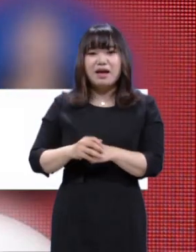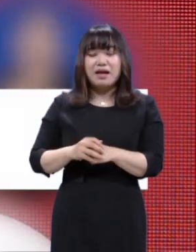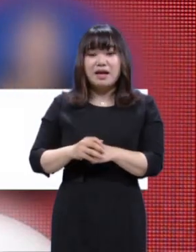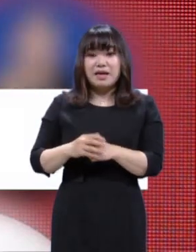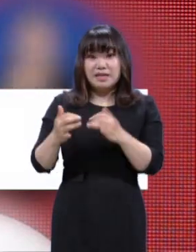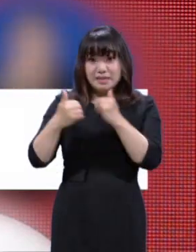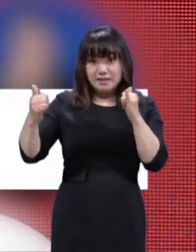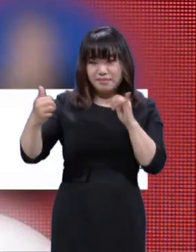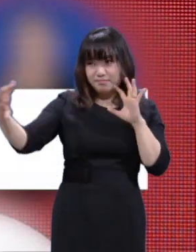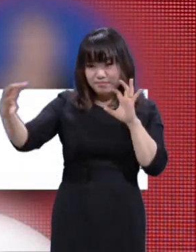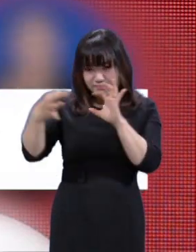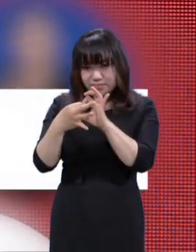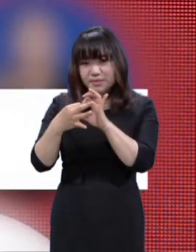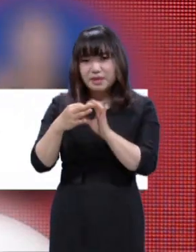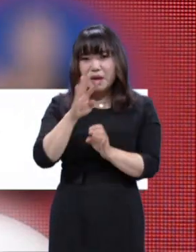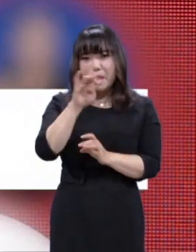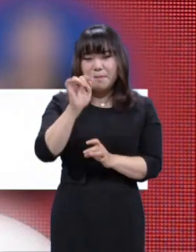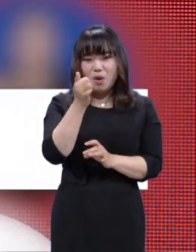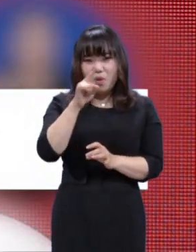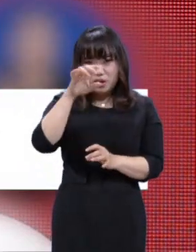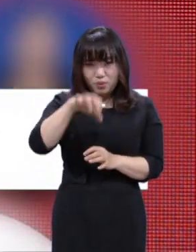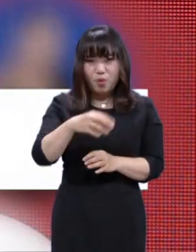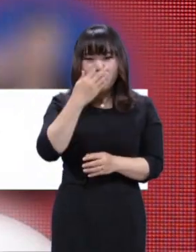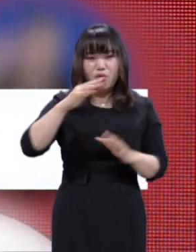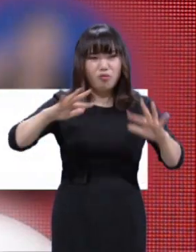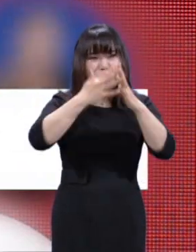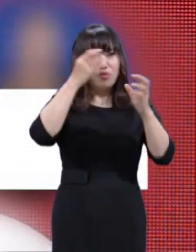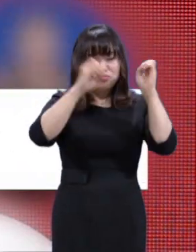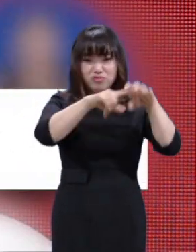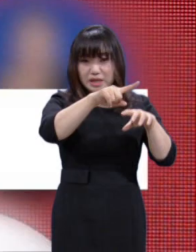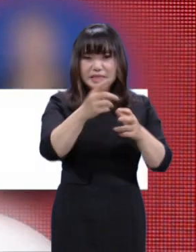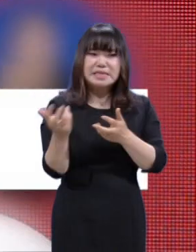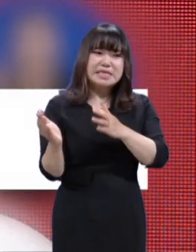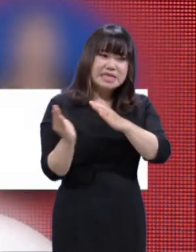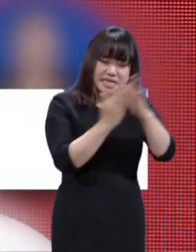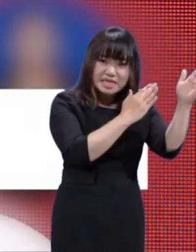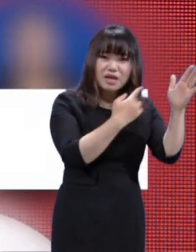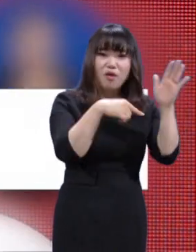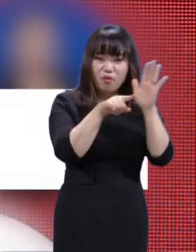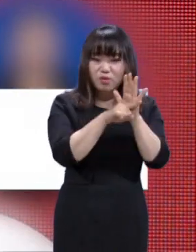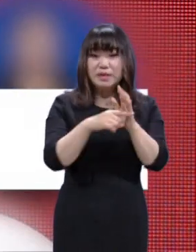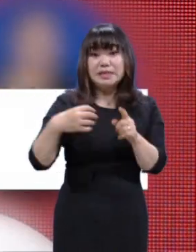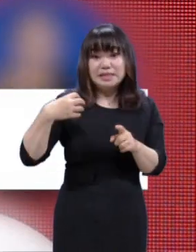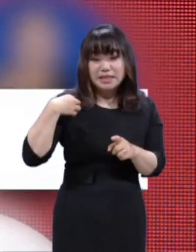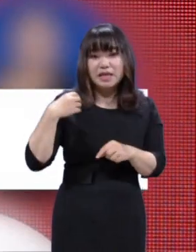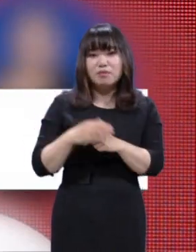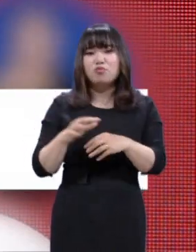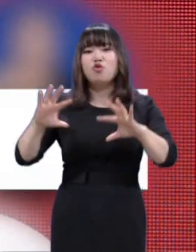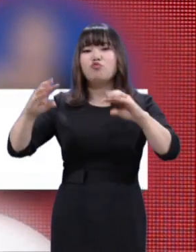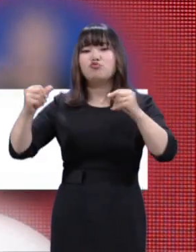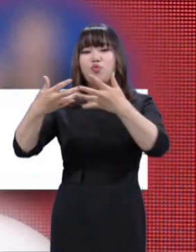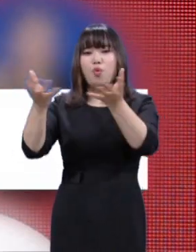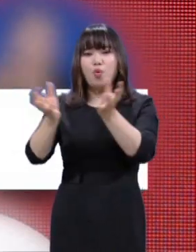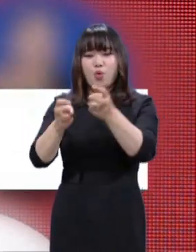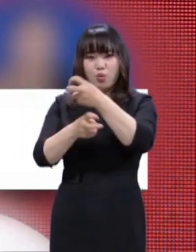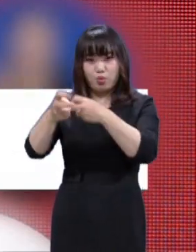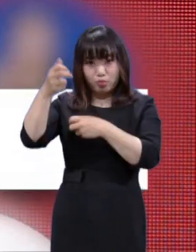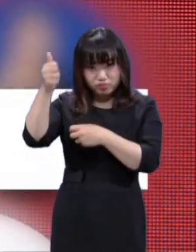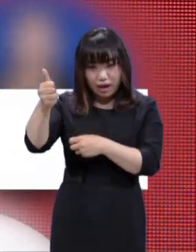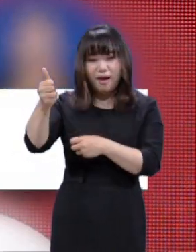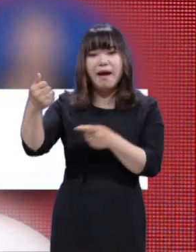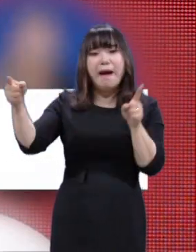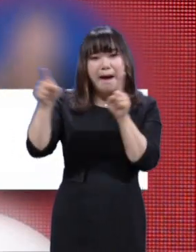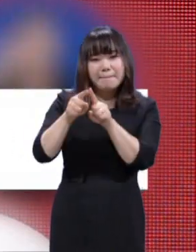후보로서 방화동 건폐장 이전에 대한 권한을 가지고 있는 원희룡 국토교통부 장관 그리고 서울시장의